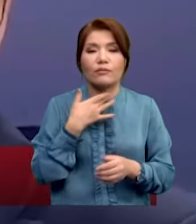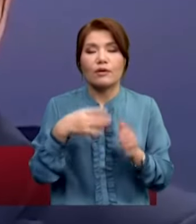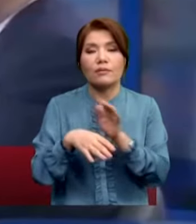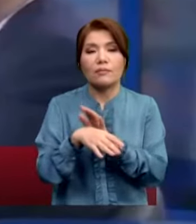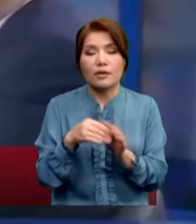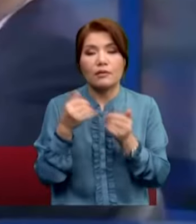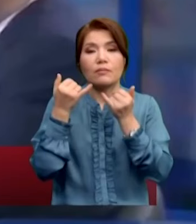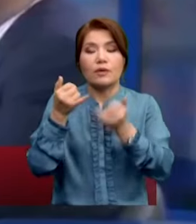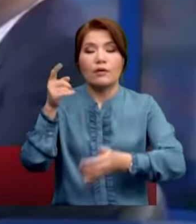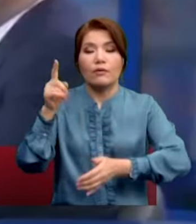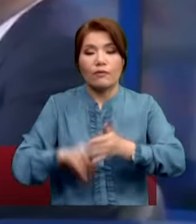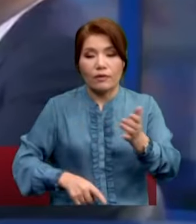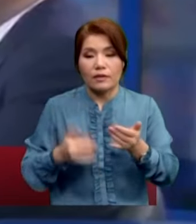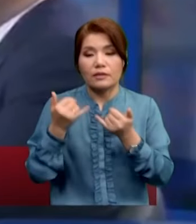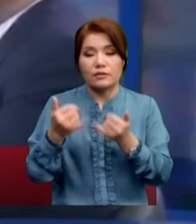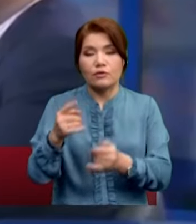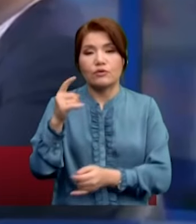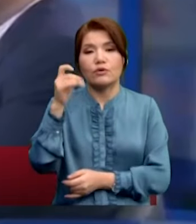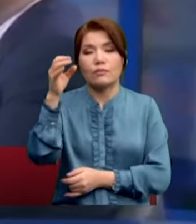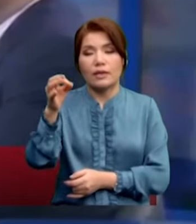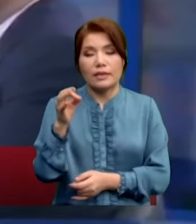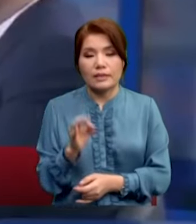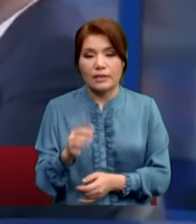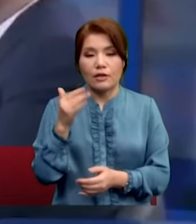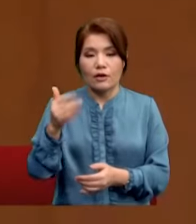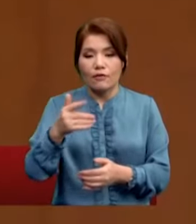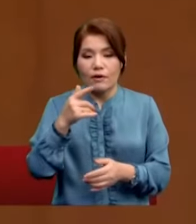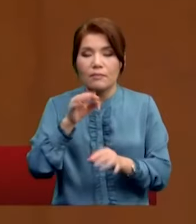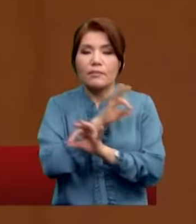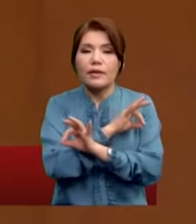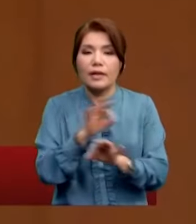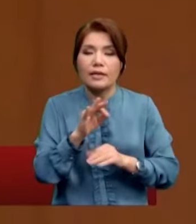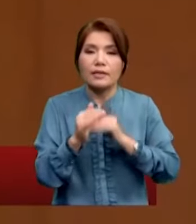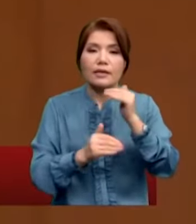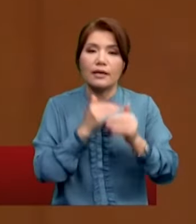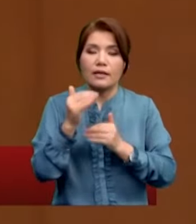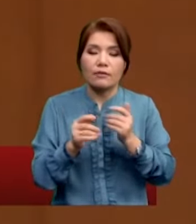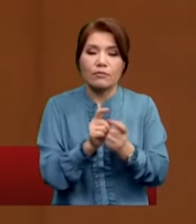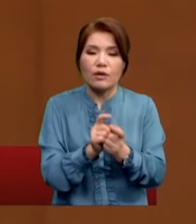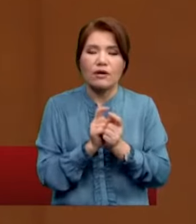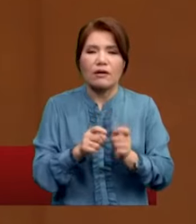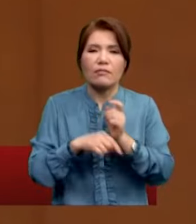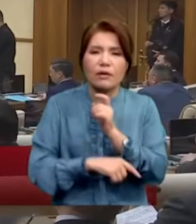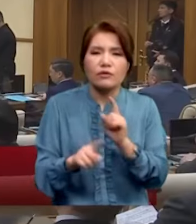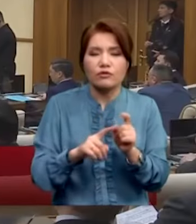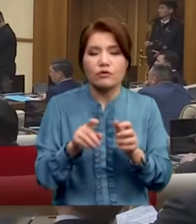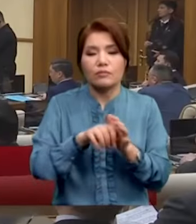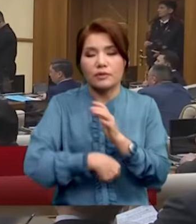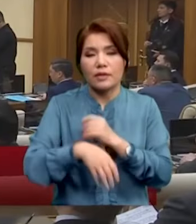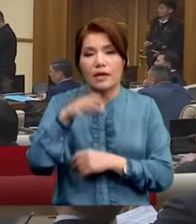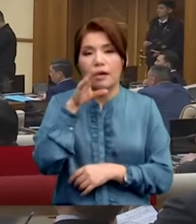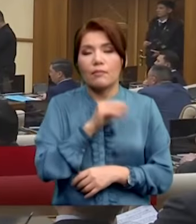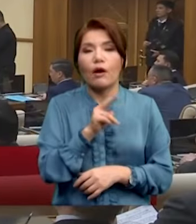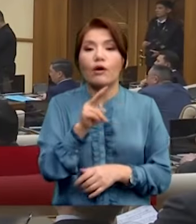«за», уверены в новом премьере на все 100, ссылаясь на его блистательную карьеру борца с коррупцией. А что думают те, кто от